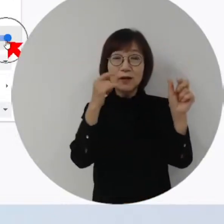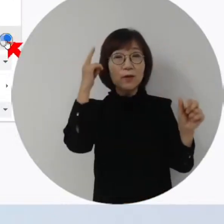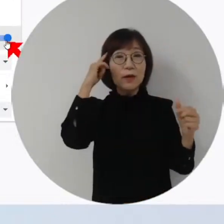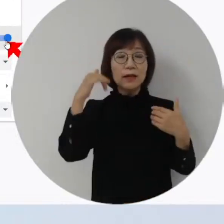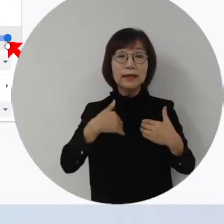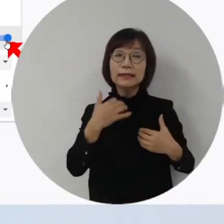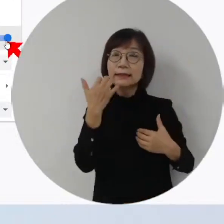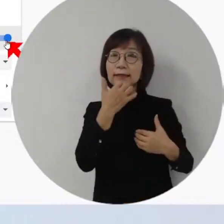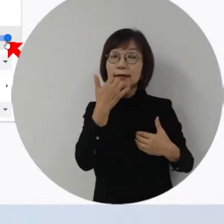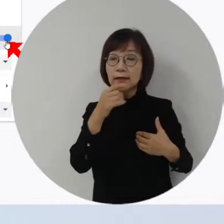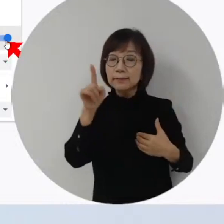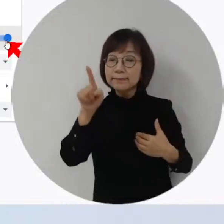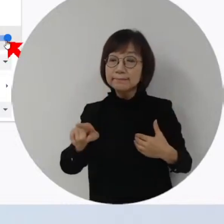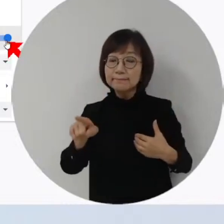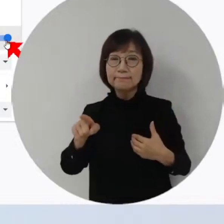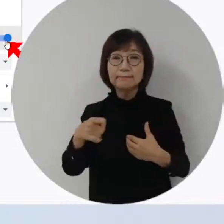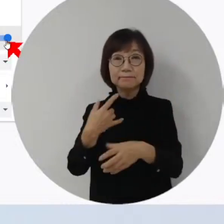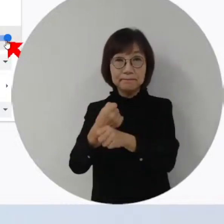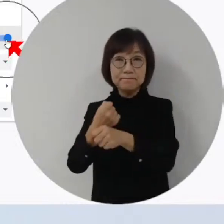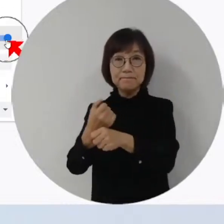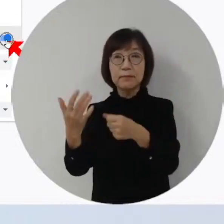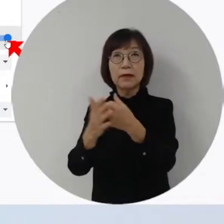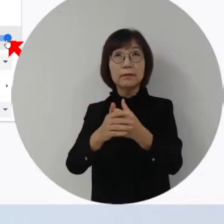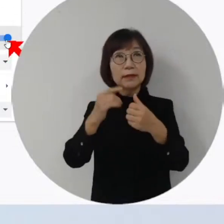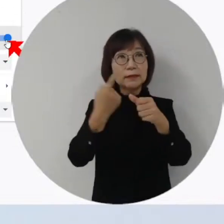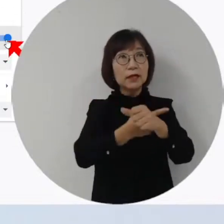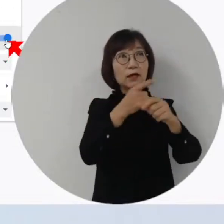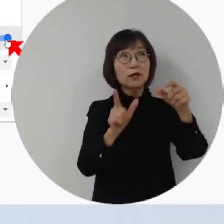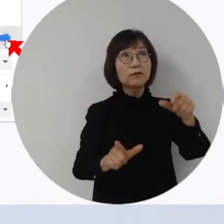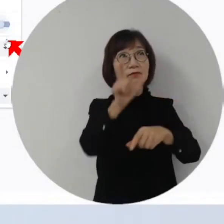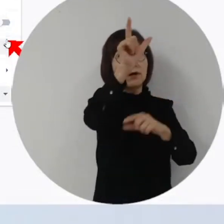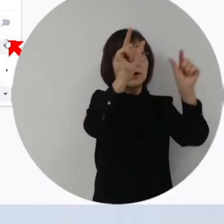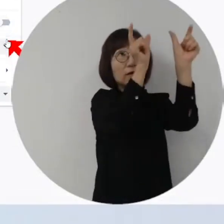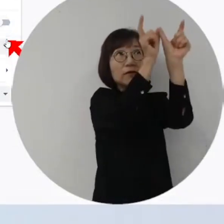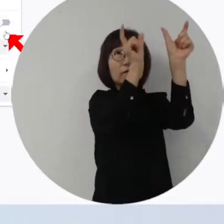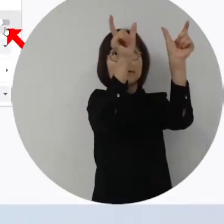비활성화 시켜주면 북마크바가 없어지죠.